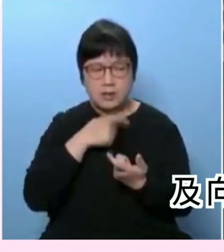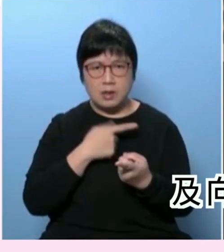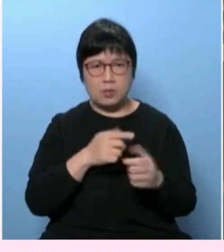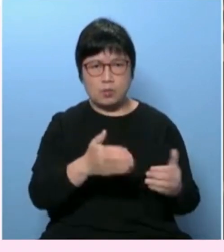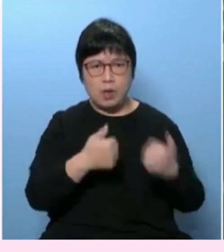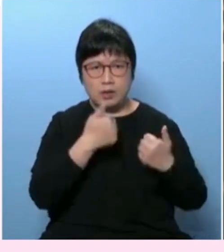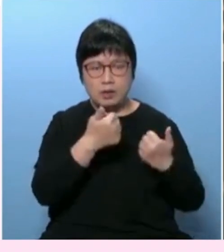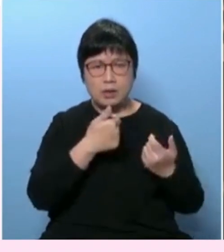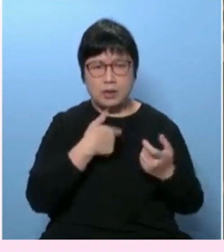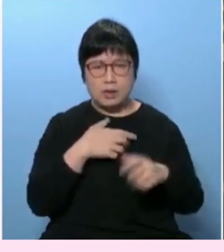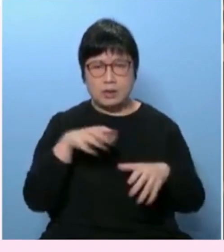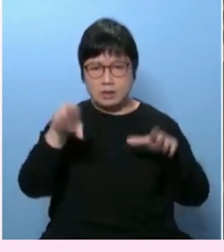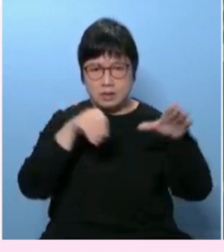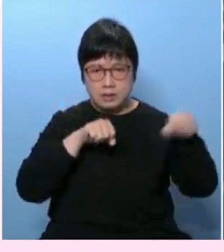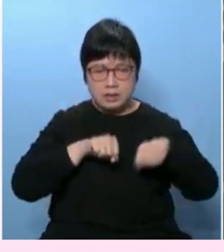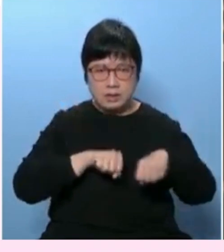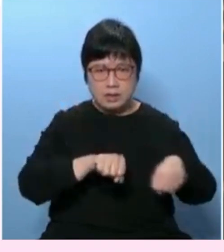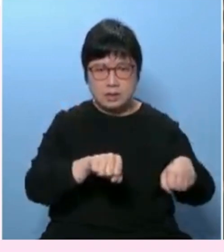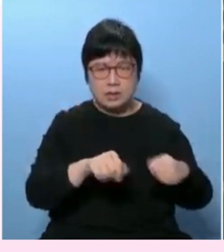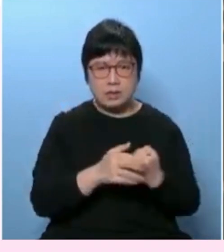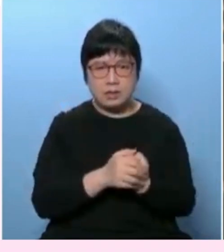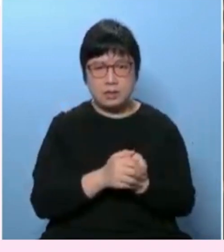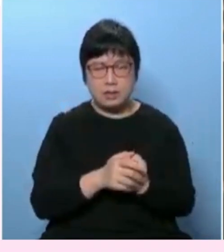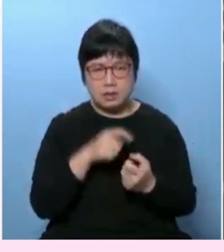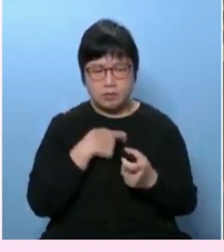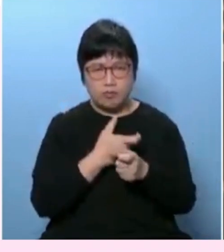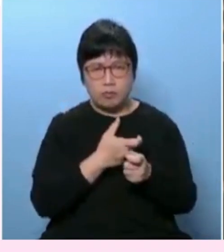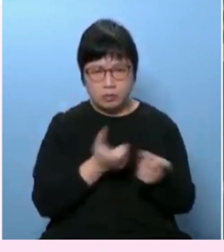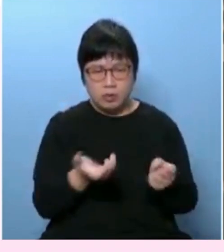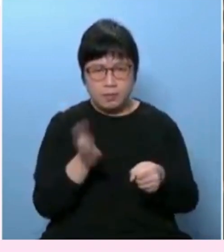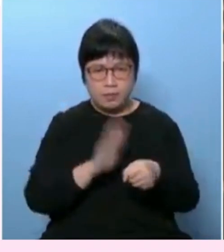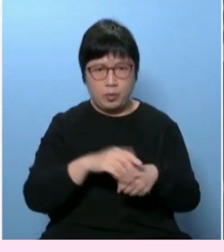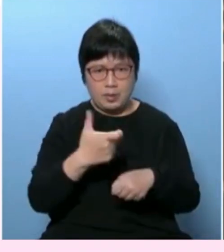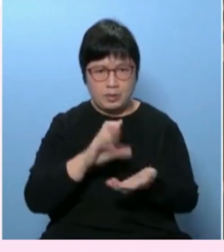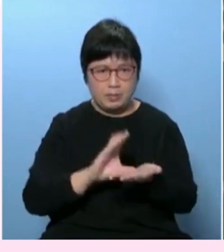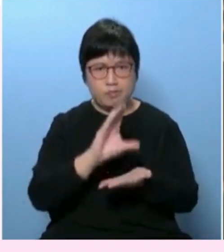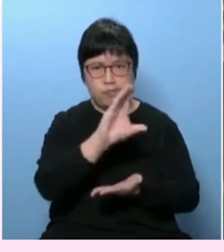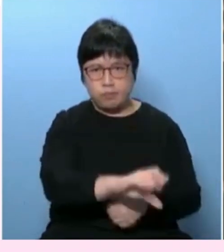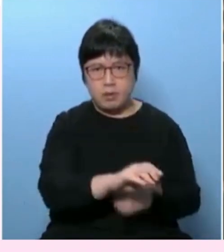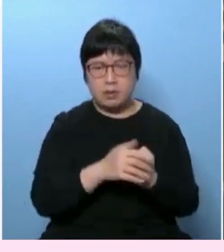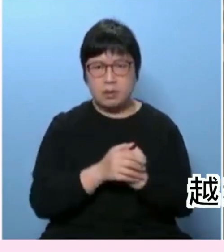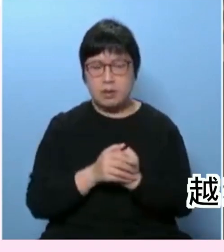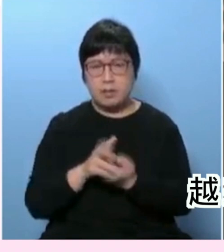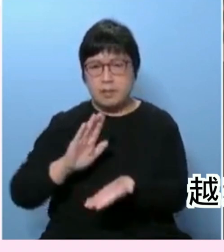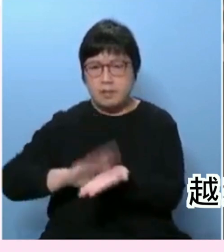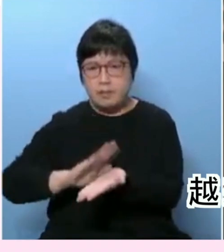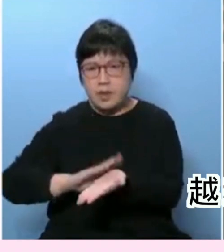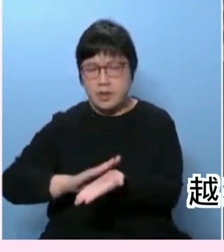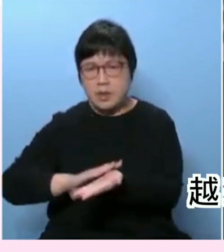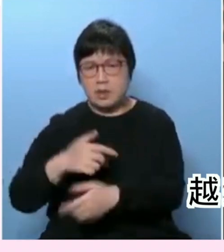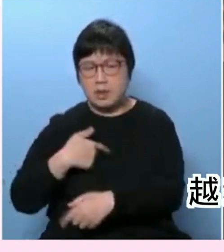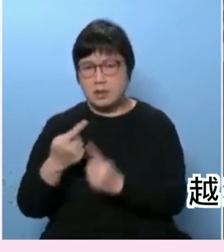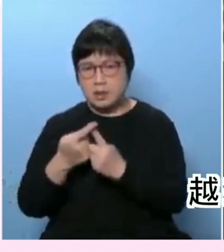級市場連鎖超市發放工資補貼呢，但係同時又忽略咗喺疫情下越嚟越多市